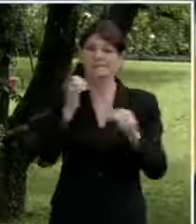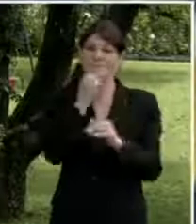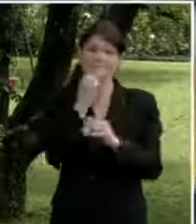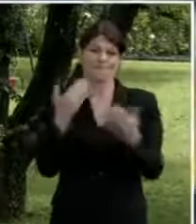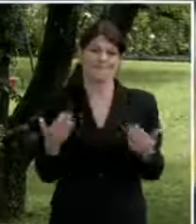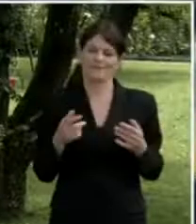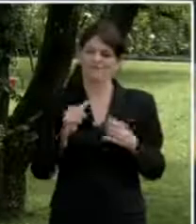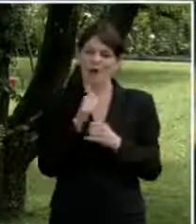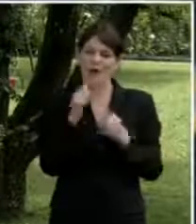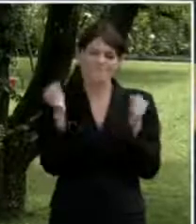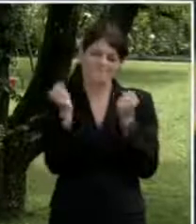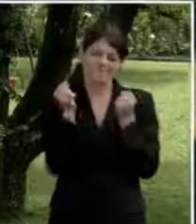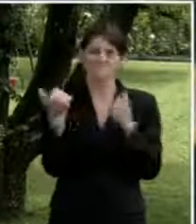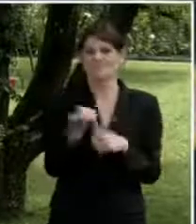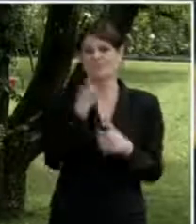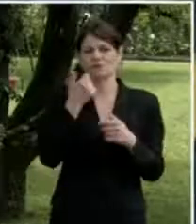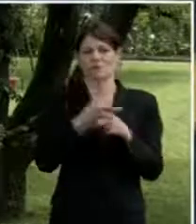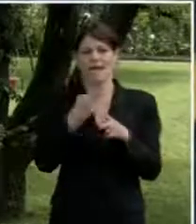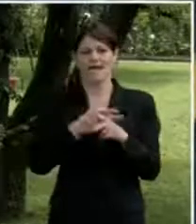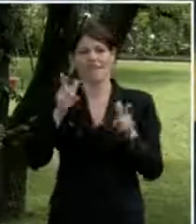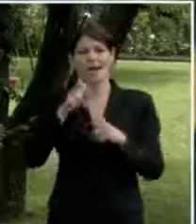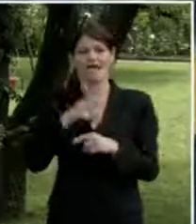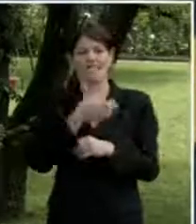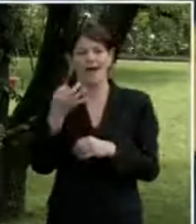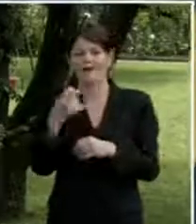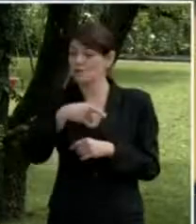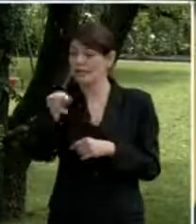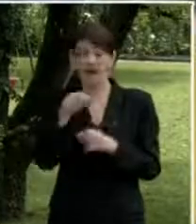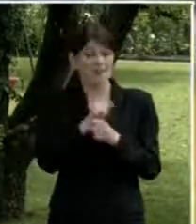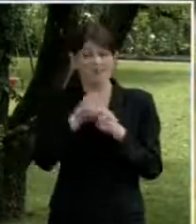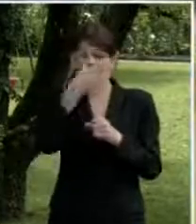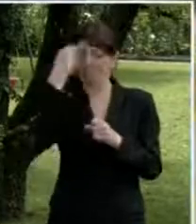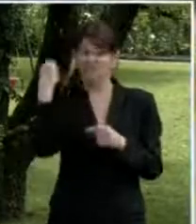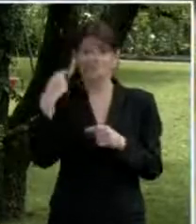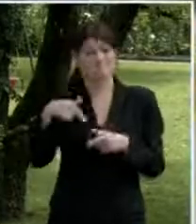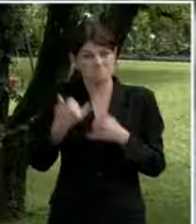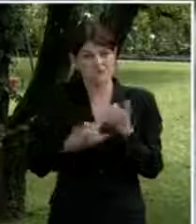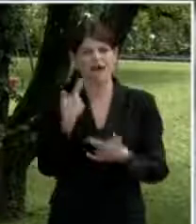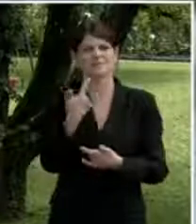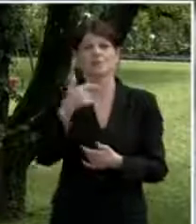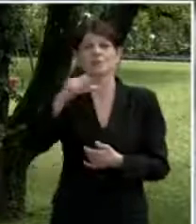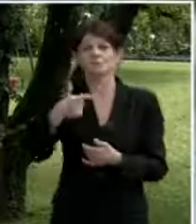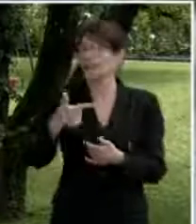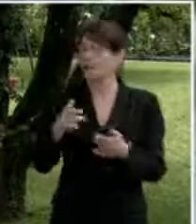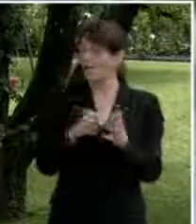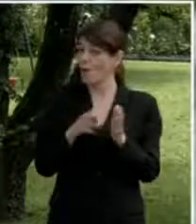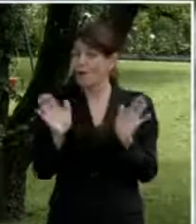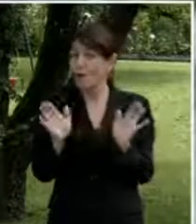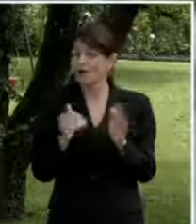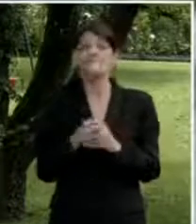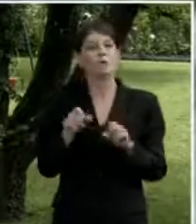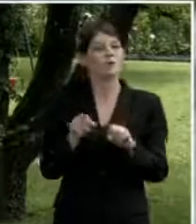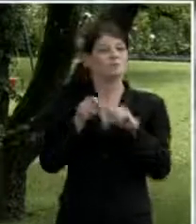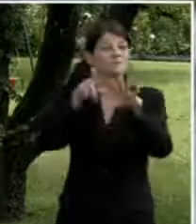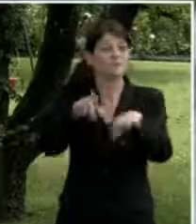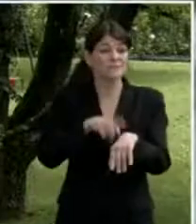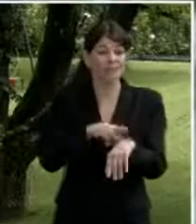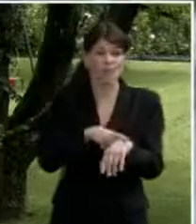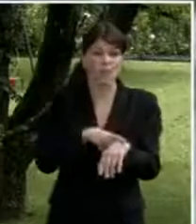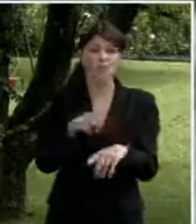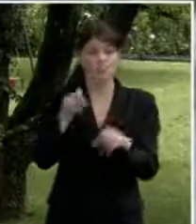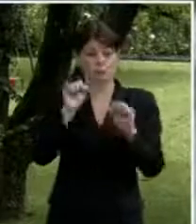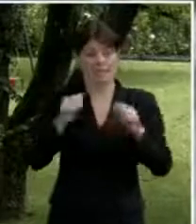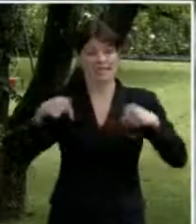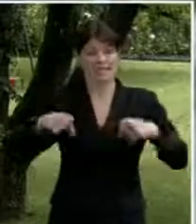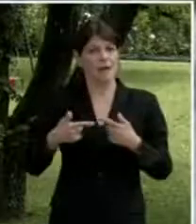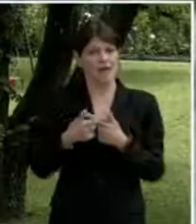einen unvergesslichen Staatsfeiertag 2021. Noch was? Um 17 Uhr können Sie sich hier